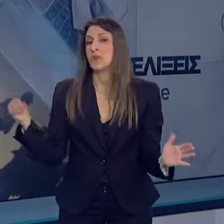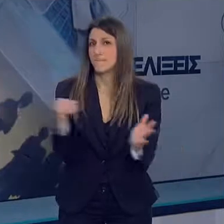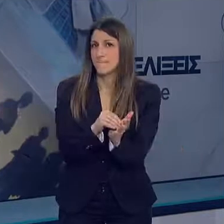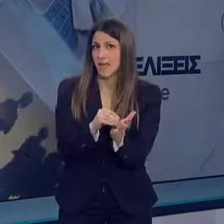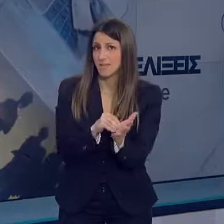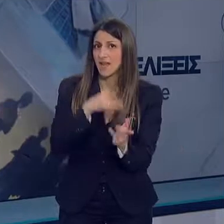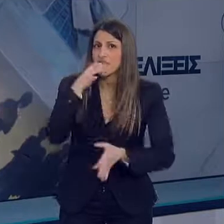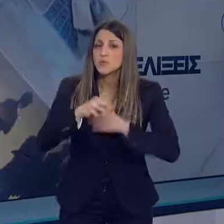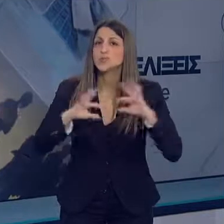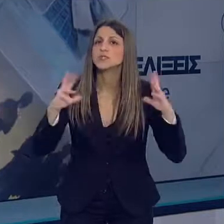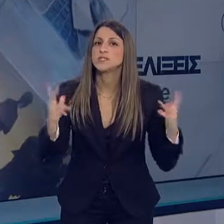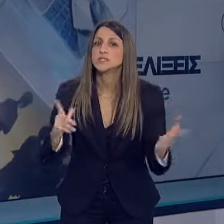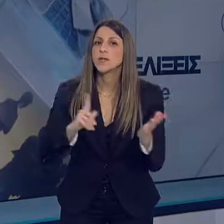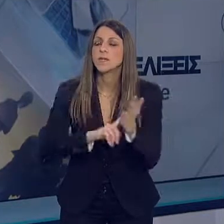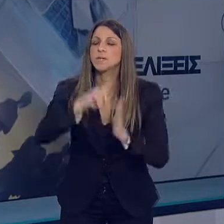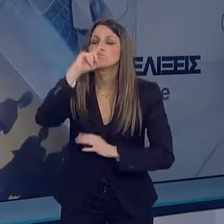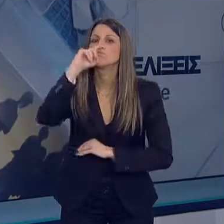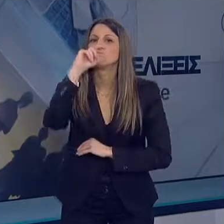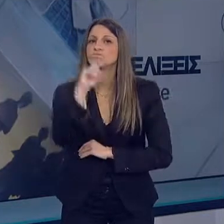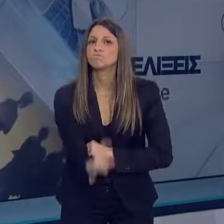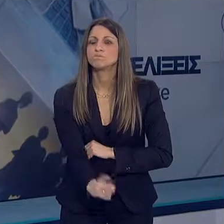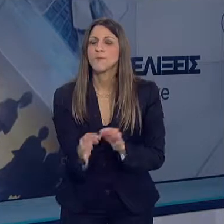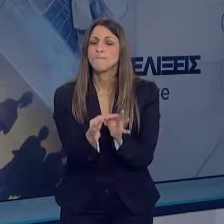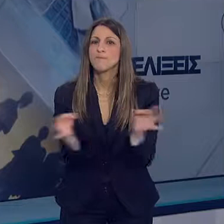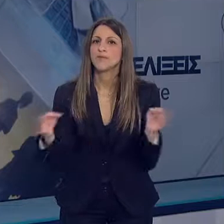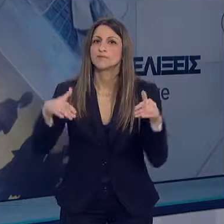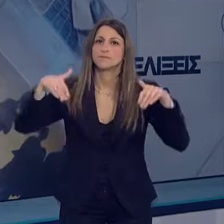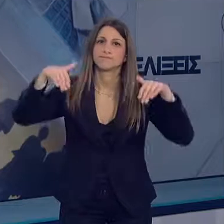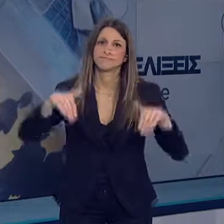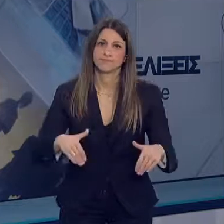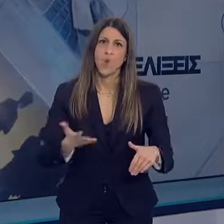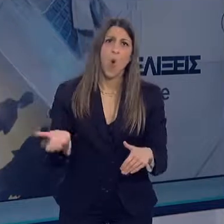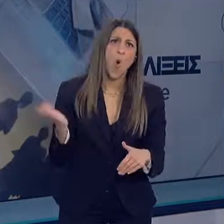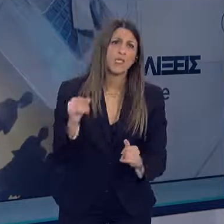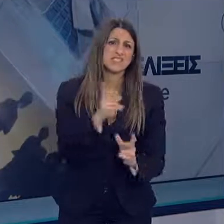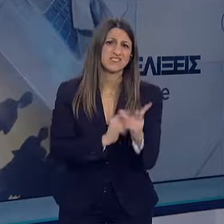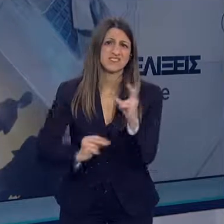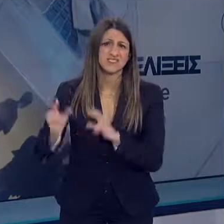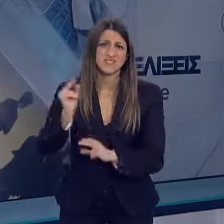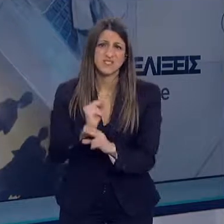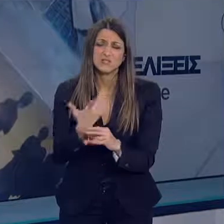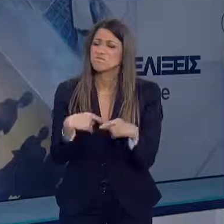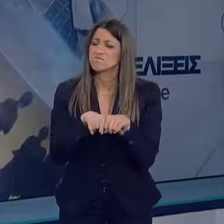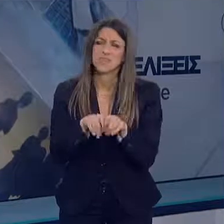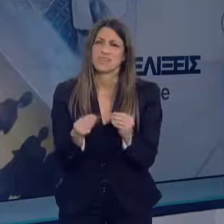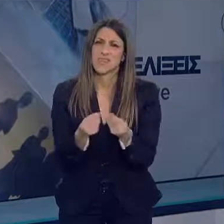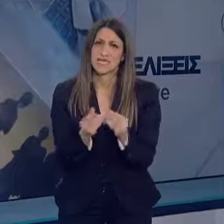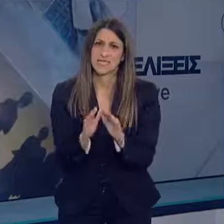ότι πρέπει ευλαβικά να τηρήσουμε τα μέτρα και οποιαδήποτε συζήτηση πάνω στα ζητήματα αυτά είναι εξαιρετικά